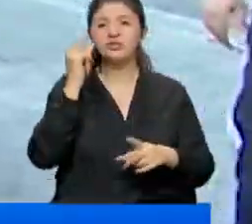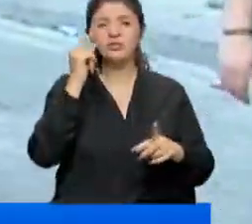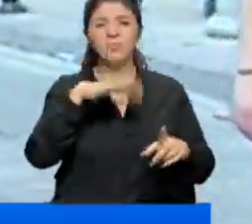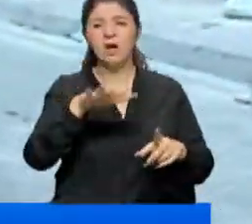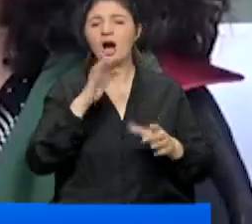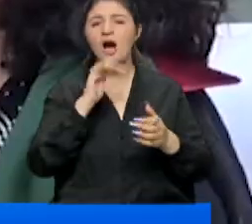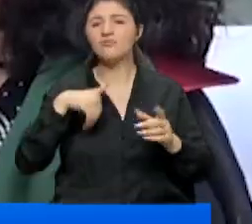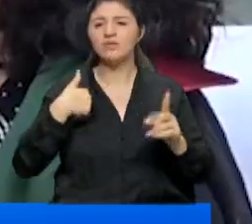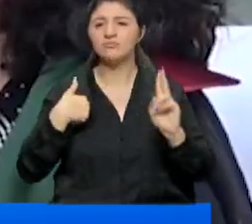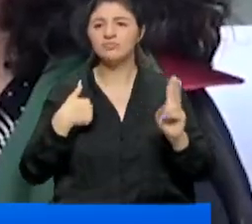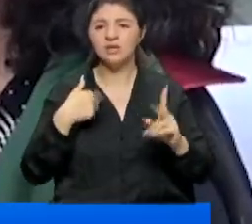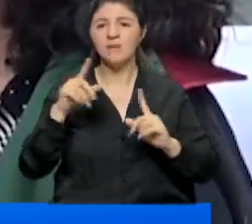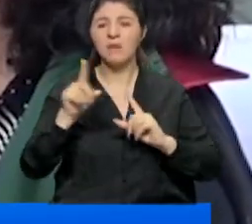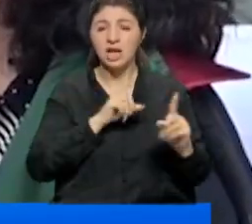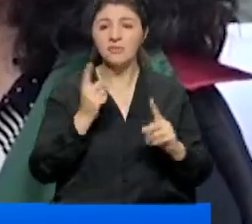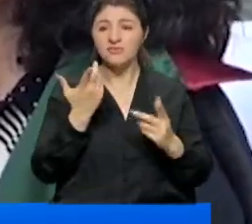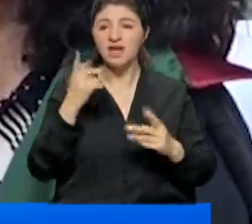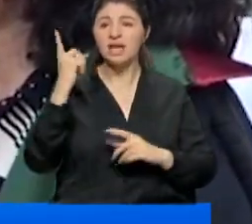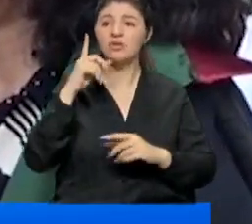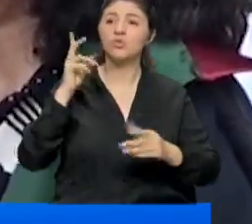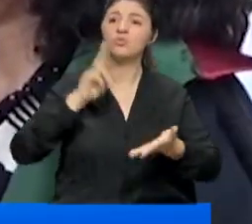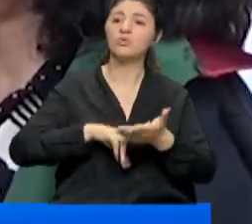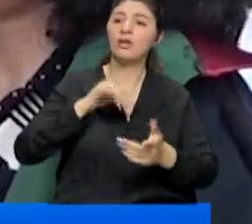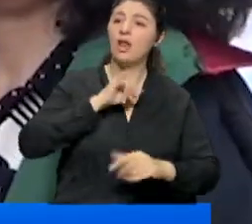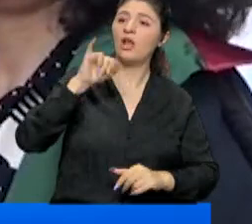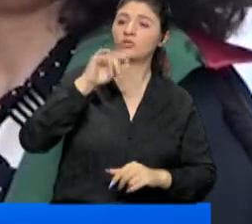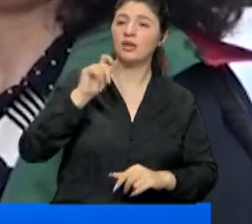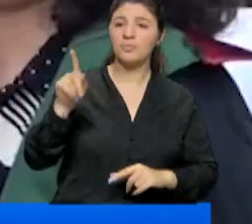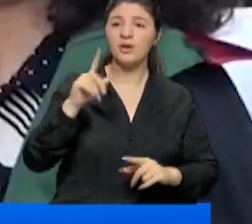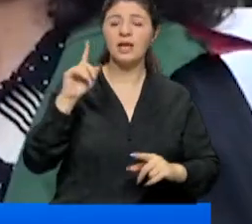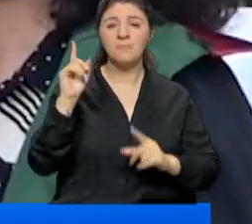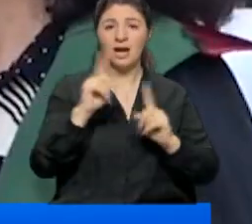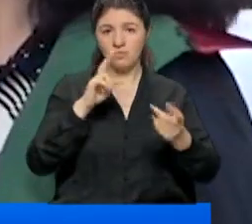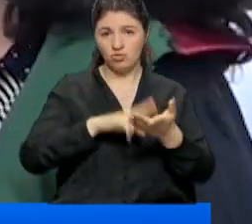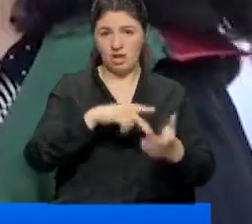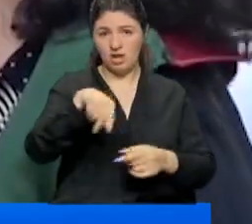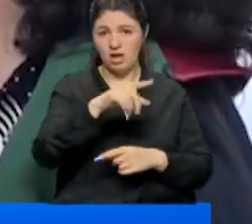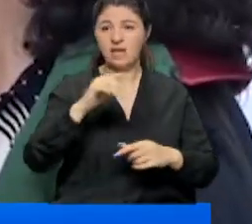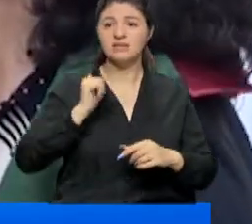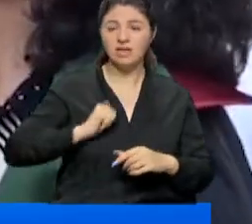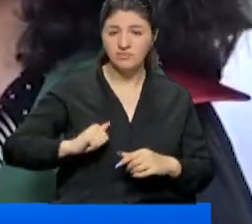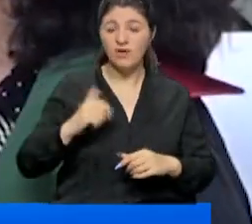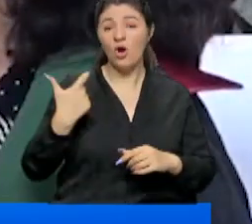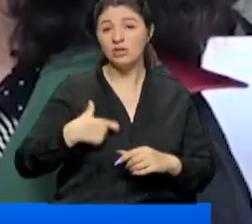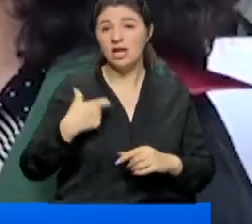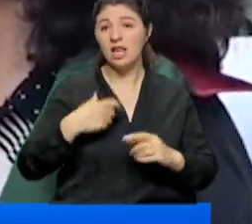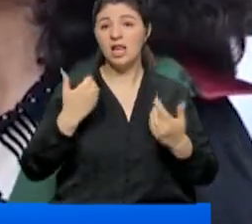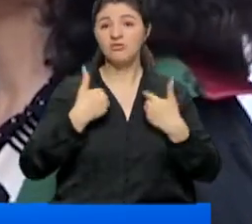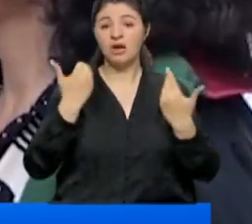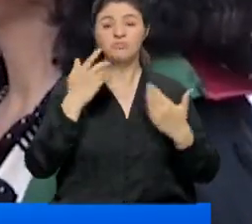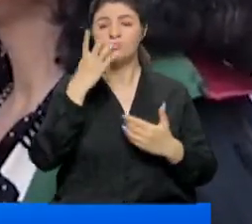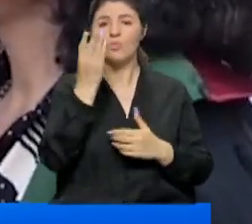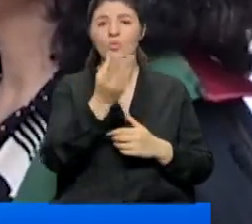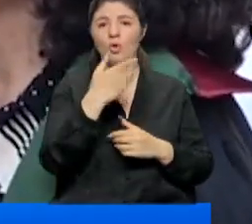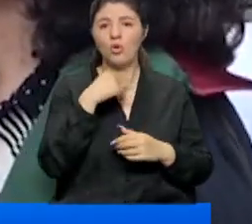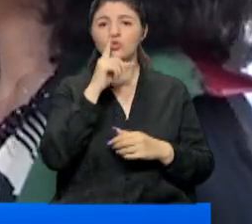sanıklarının avukatları yargı ve iktidar mensuplarına yöneltiyor eleştirilerine yargı mensuplarına savcılara ve özellikle O ne